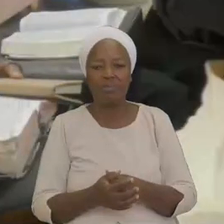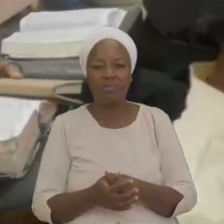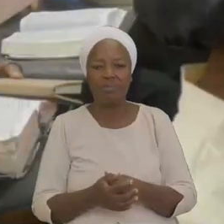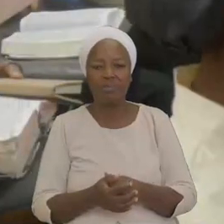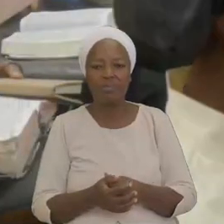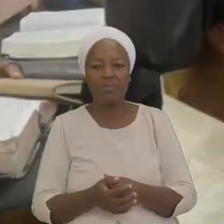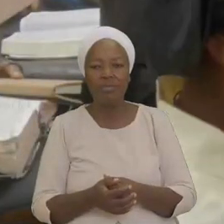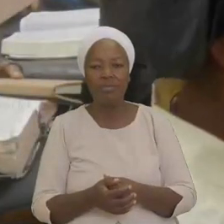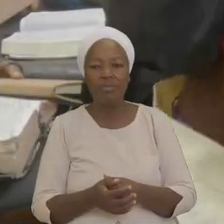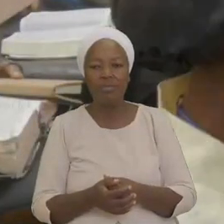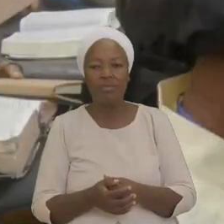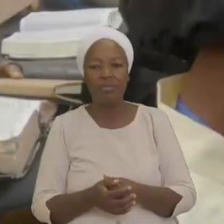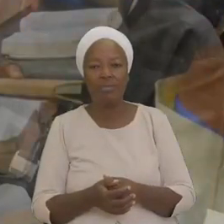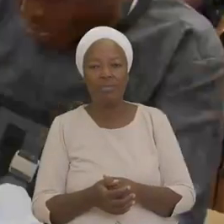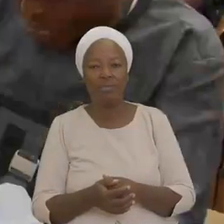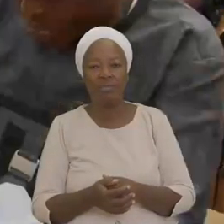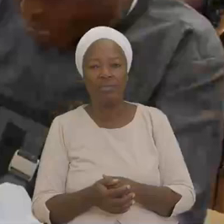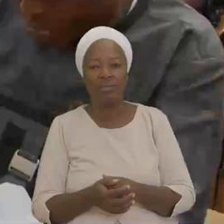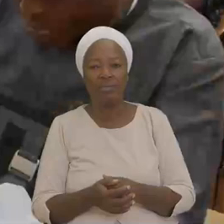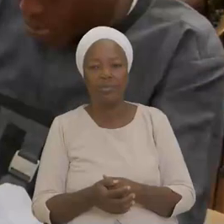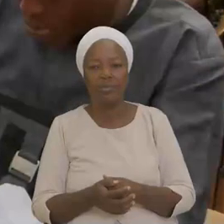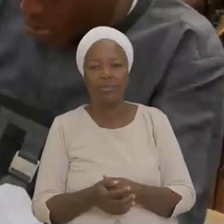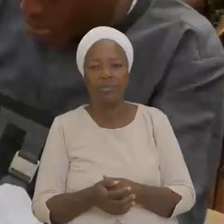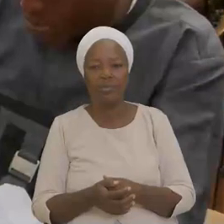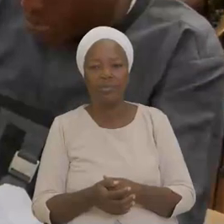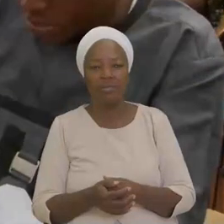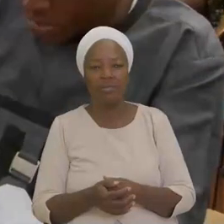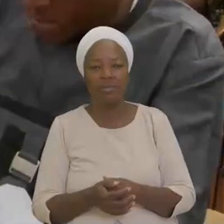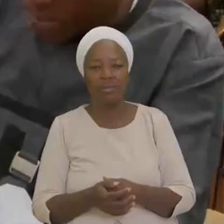ça n'aura pas de poids aux yeux de Dieu.